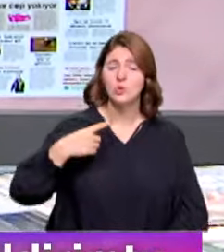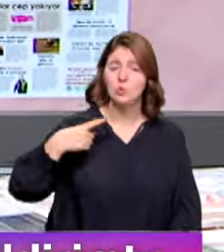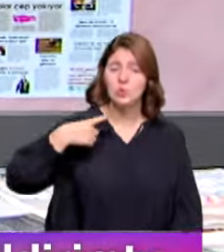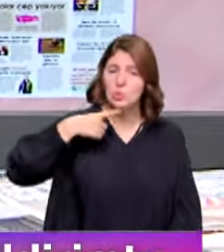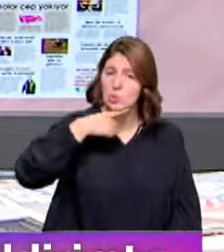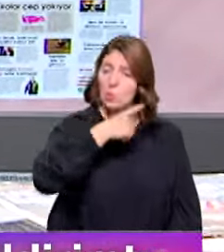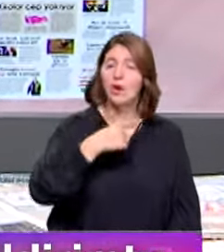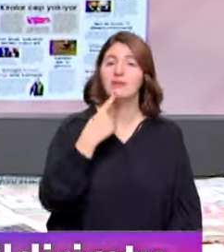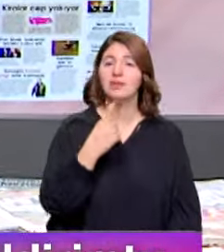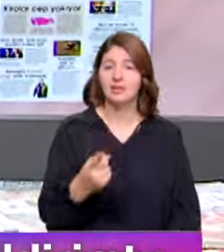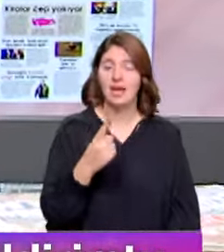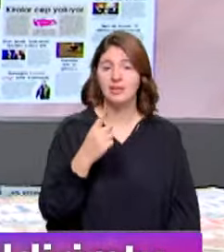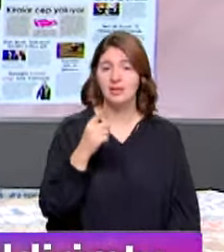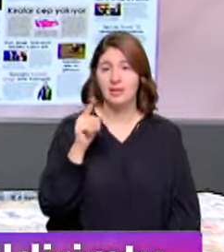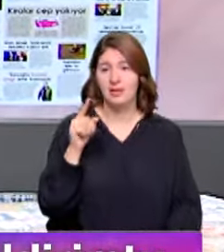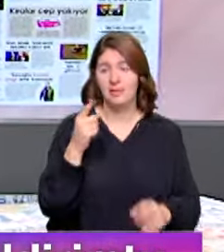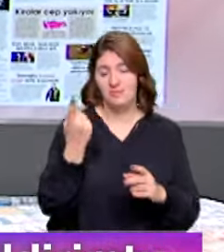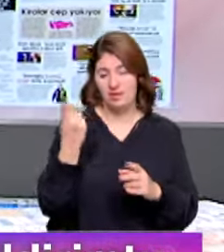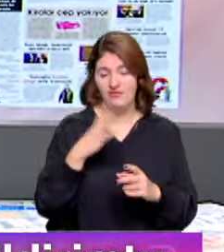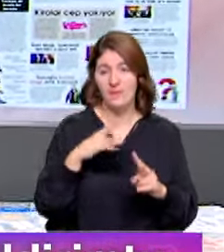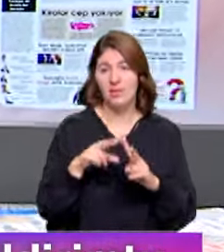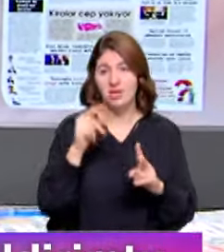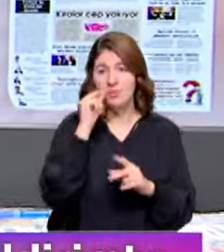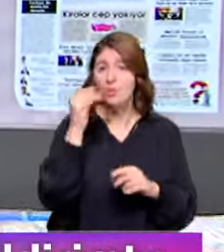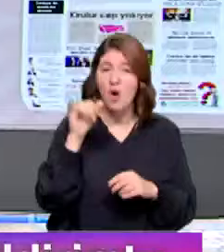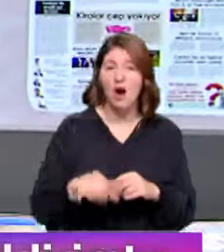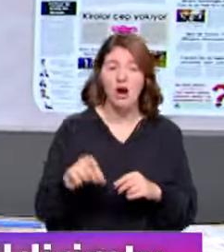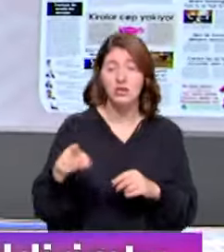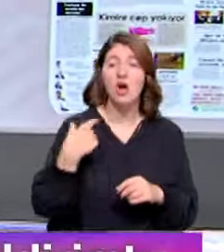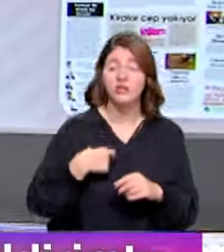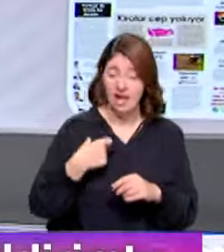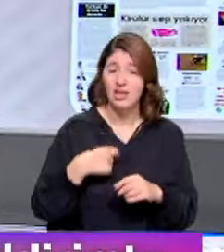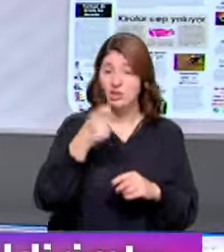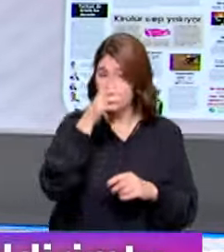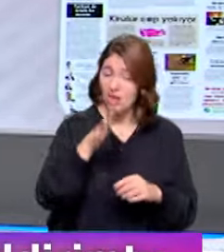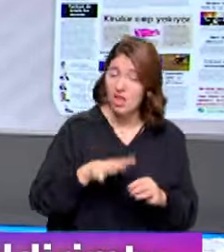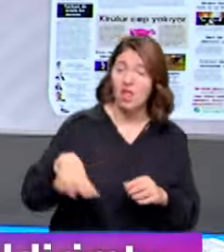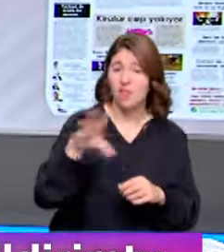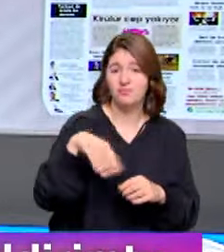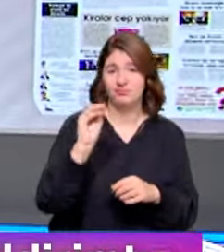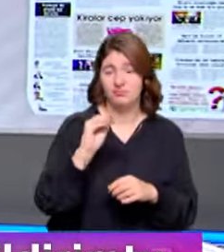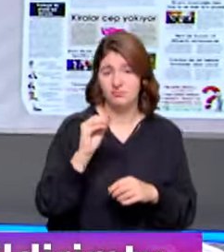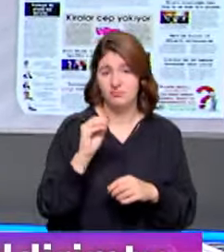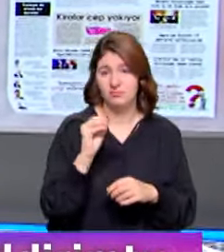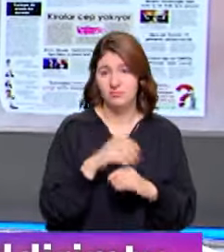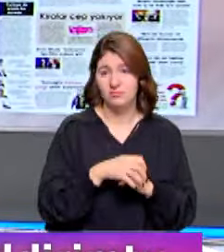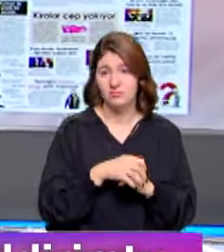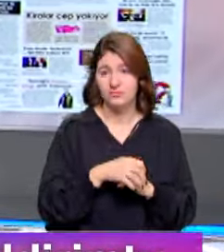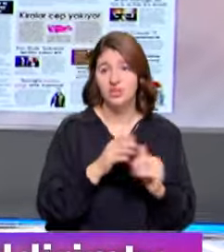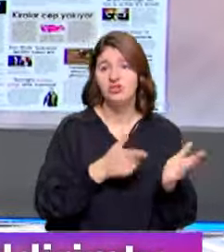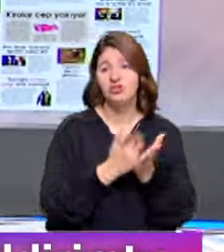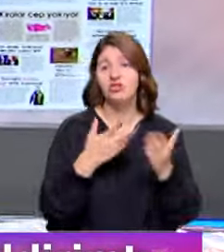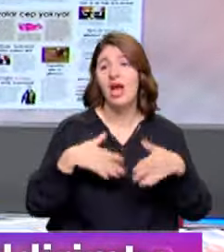diyen bir izleyicimiz var. Menderes Bilgiç. Menderes Bey çok haklı. Özellikle Türkiye'mizin dört bir yanında